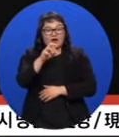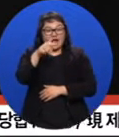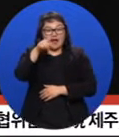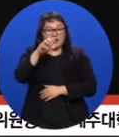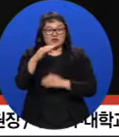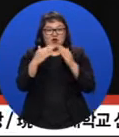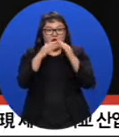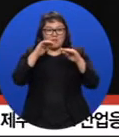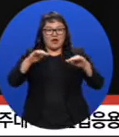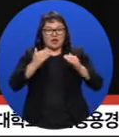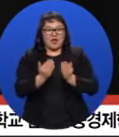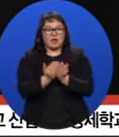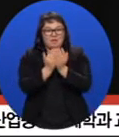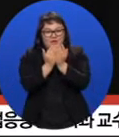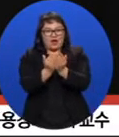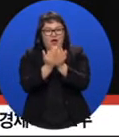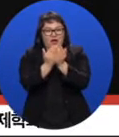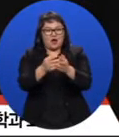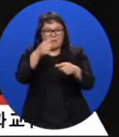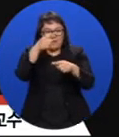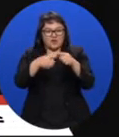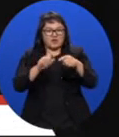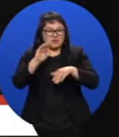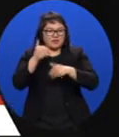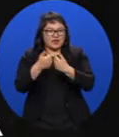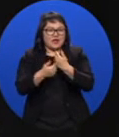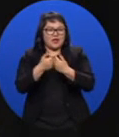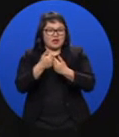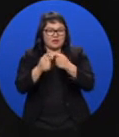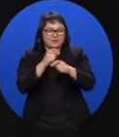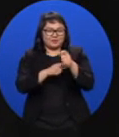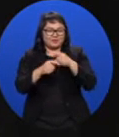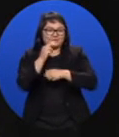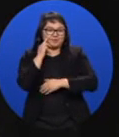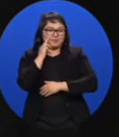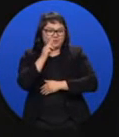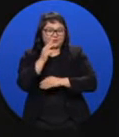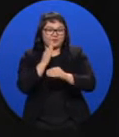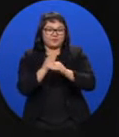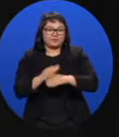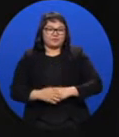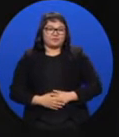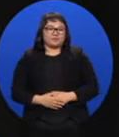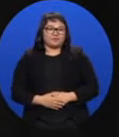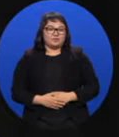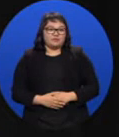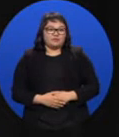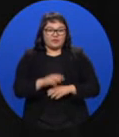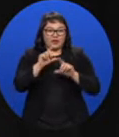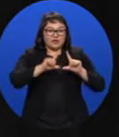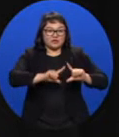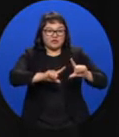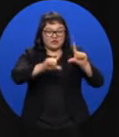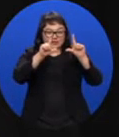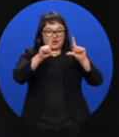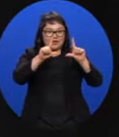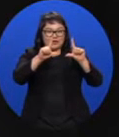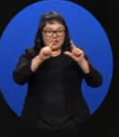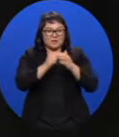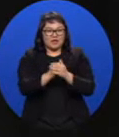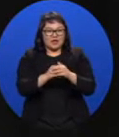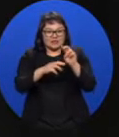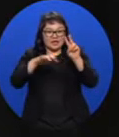미항 반쪽짜리가 됐습니다. 갈등은 더 심해지고 있습니다. 성산에 들어서는